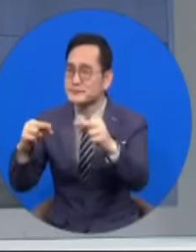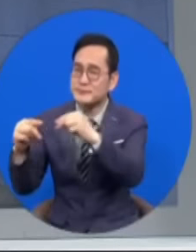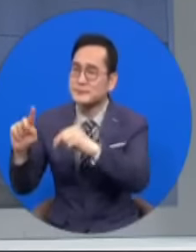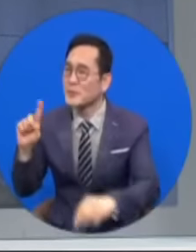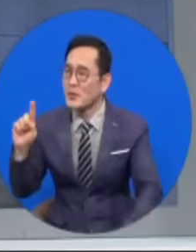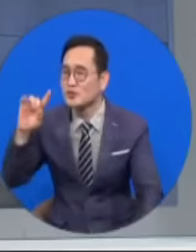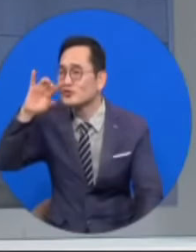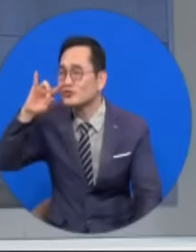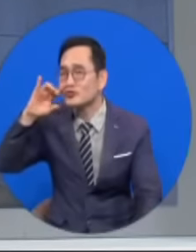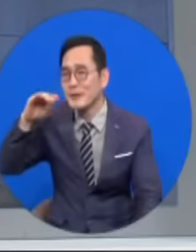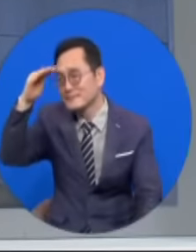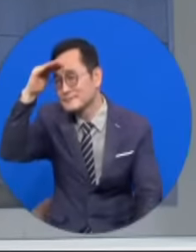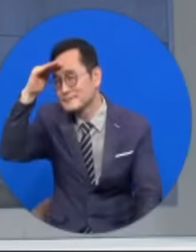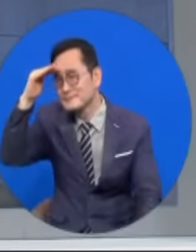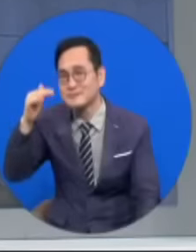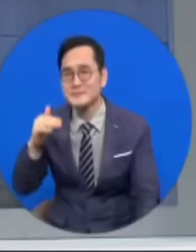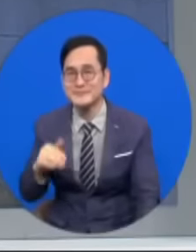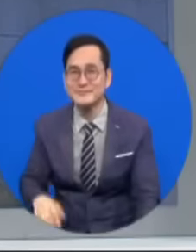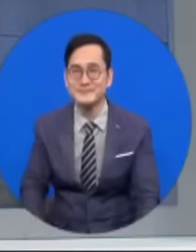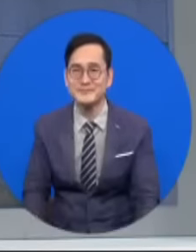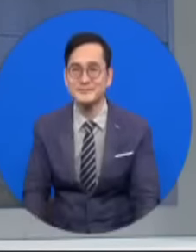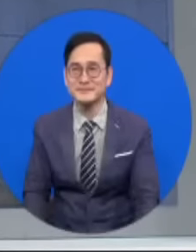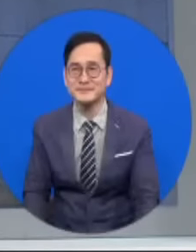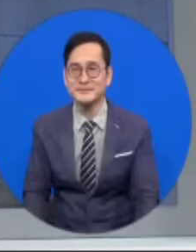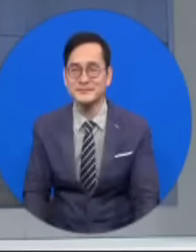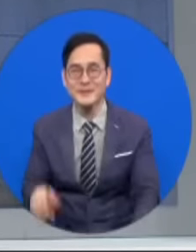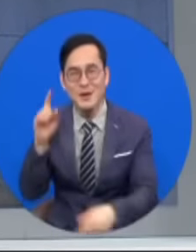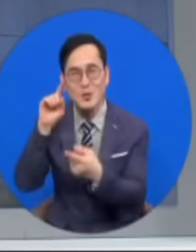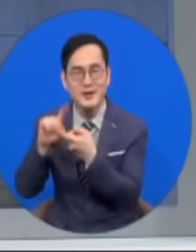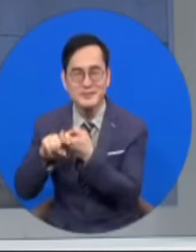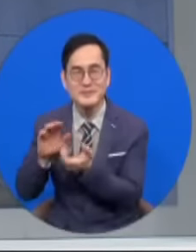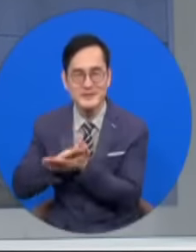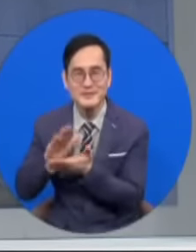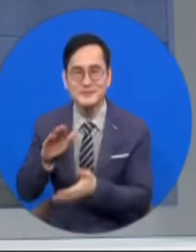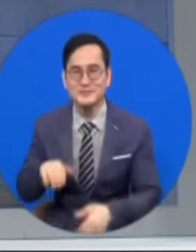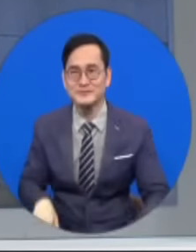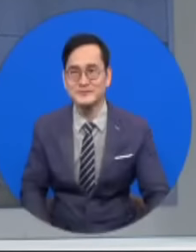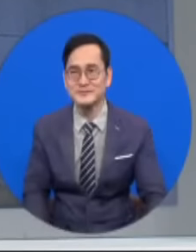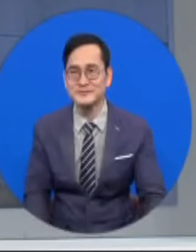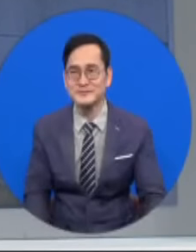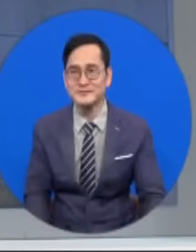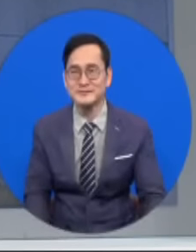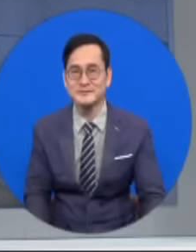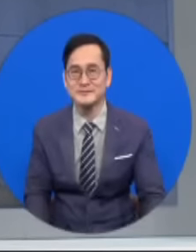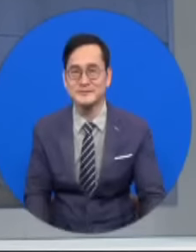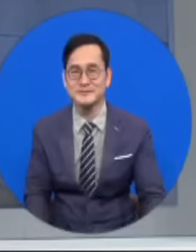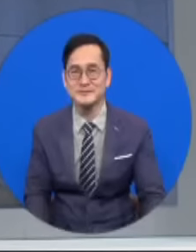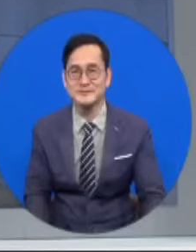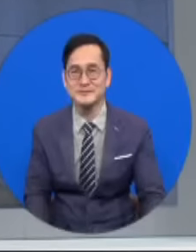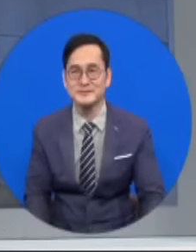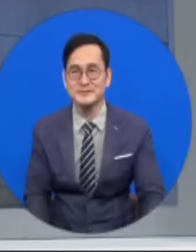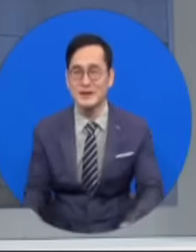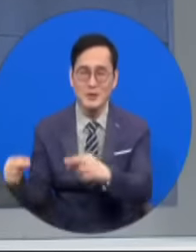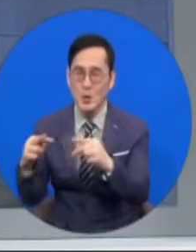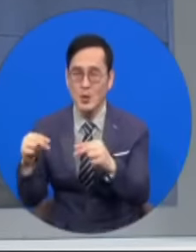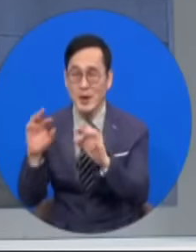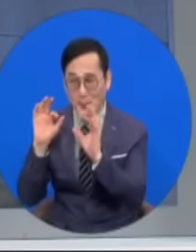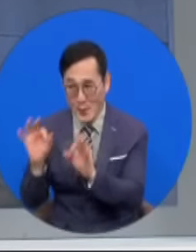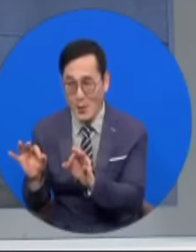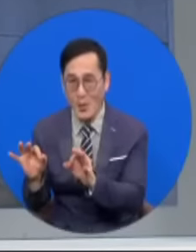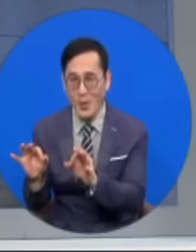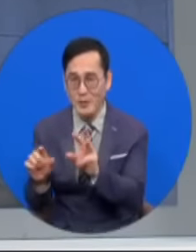따라 아마 각 후보가 바고 있는 지지율의 양상도 달라질 수 있을 것 같다 결론을 맺자면 두 분 다 이런 말씀을 주셨어요